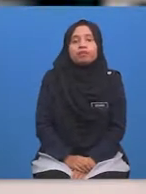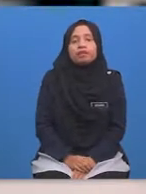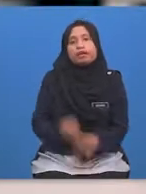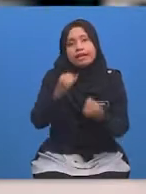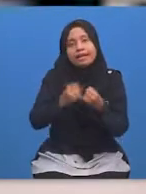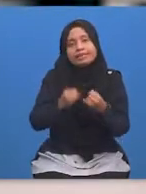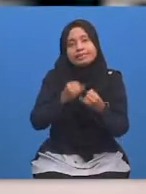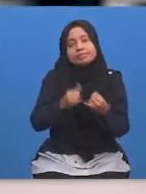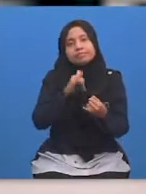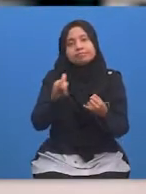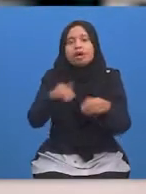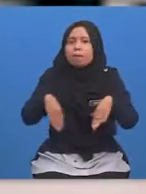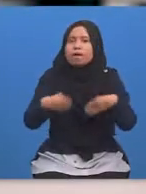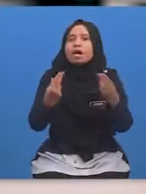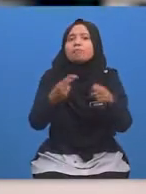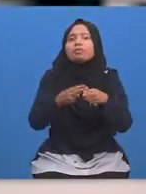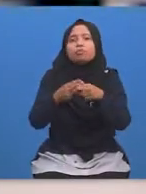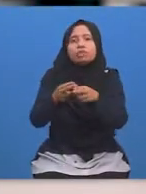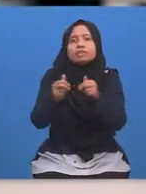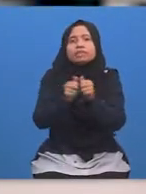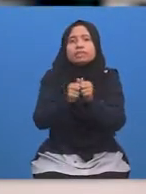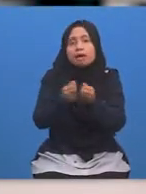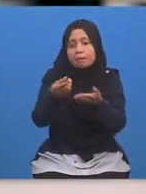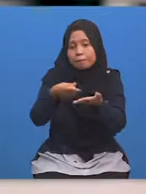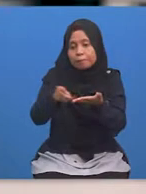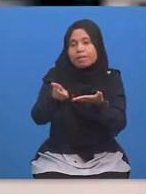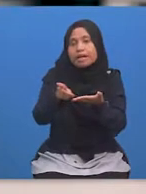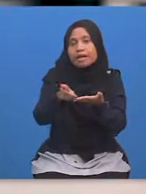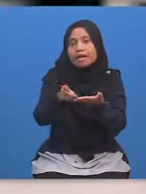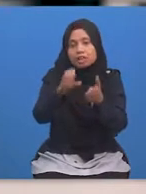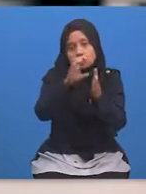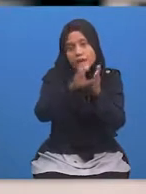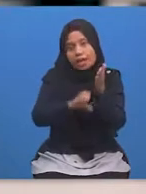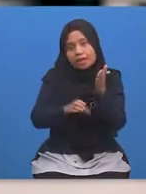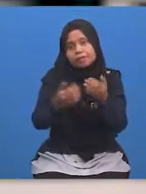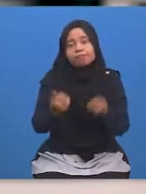Akhir sekali, bagaimana pula dengan pembayaran cukai, ya?